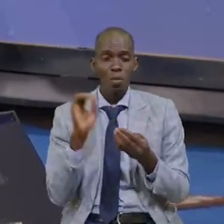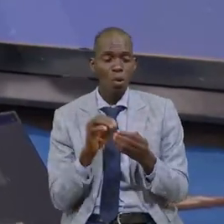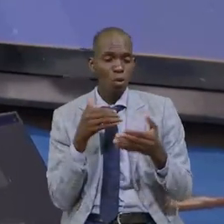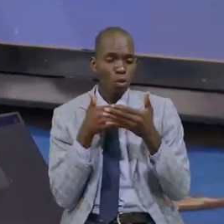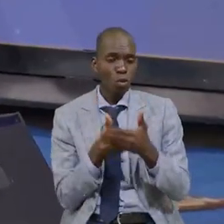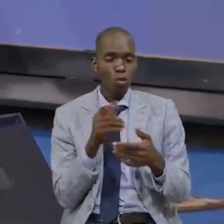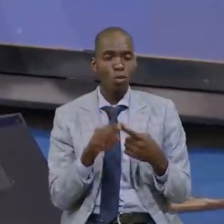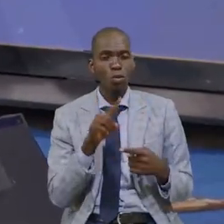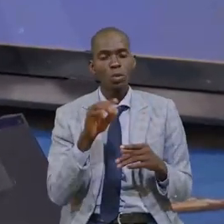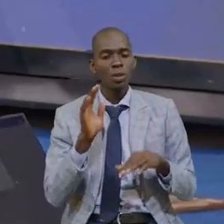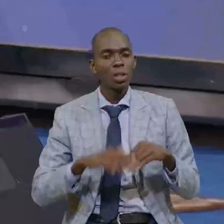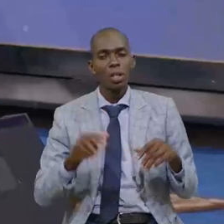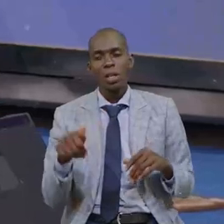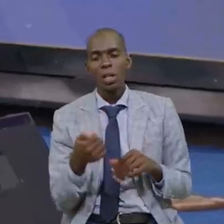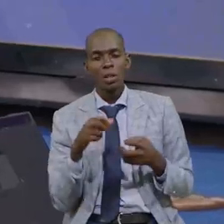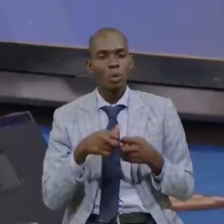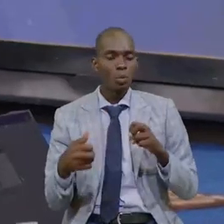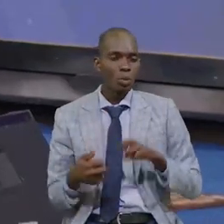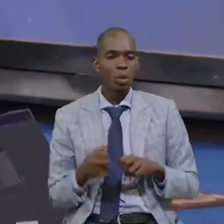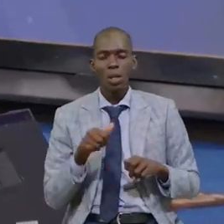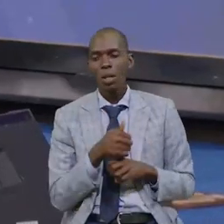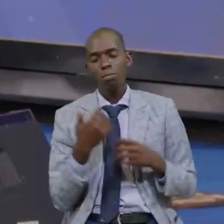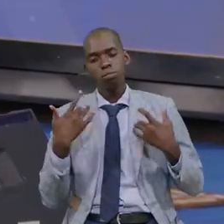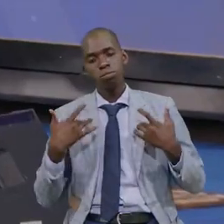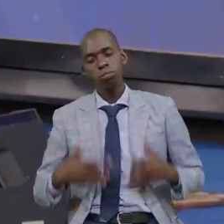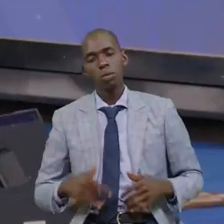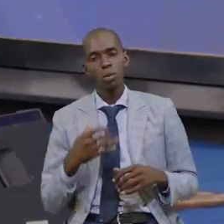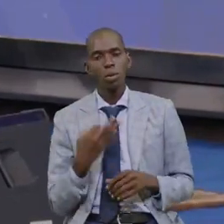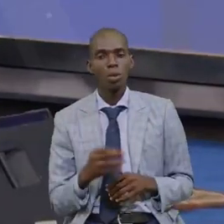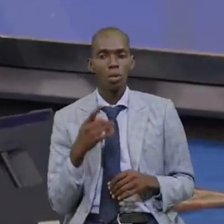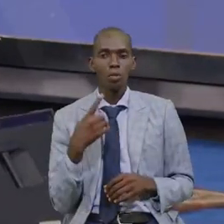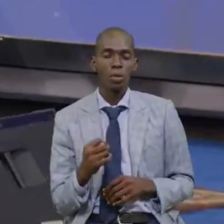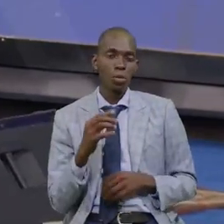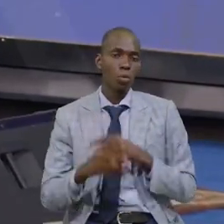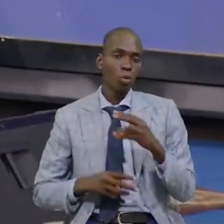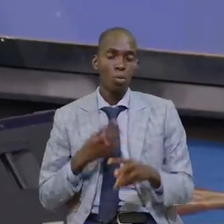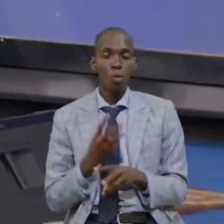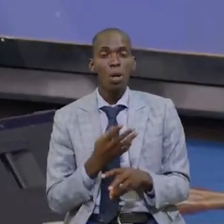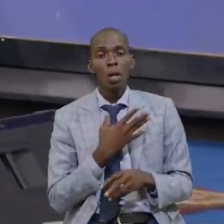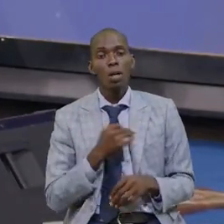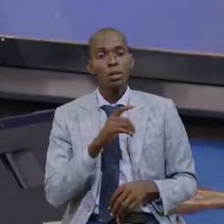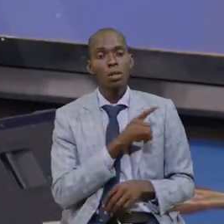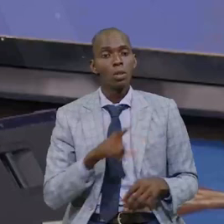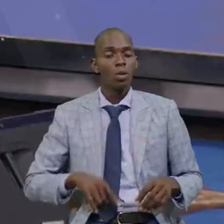toi que tout problème, que toute perplexité du monde. Et le Seigneur